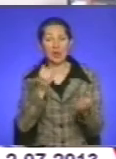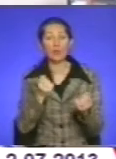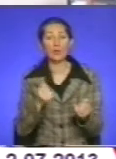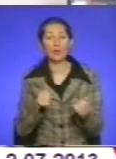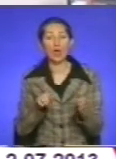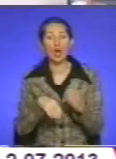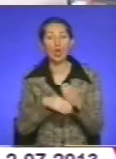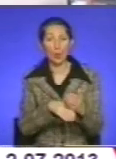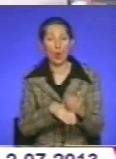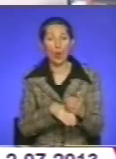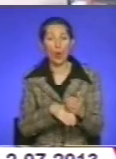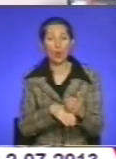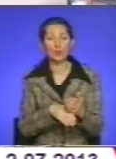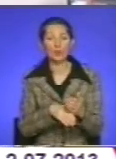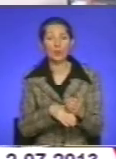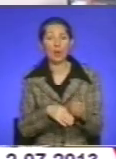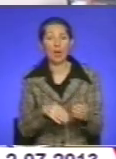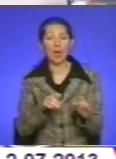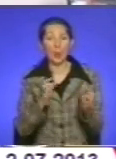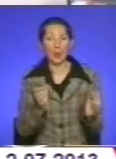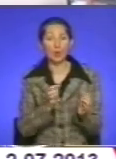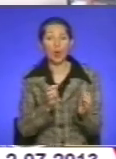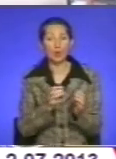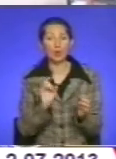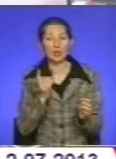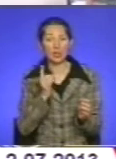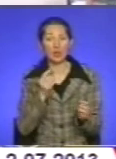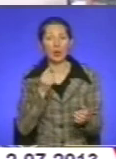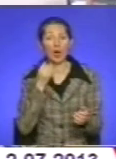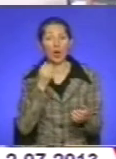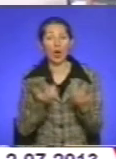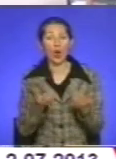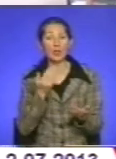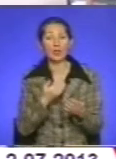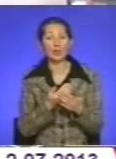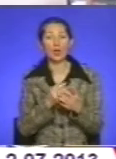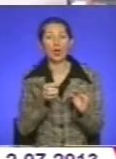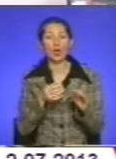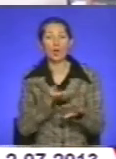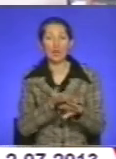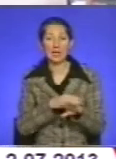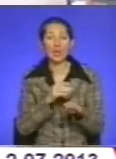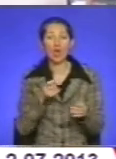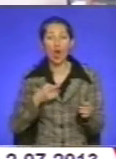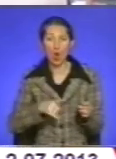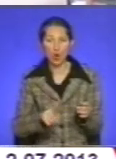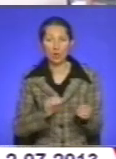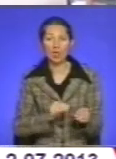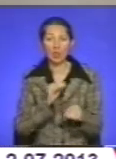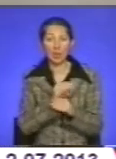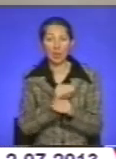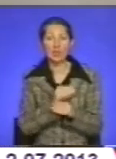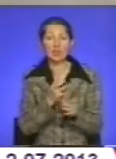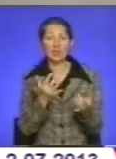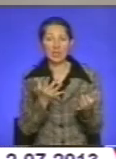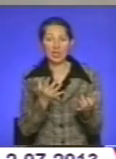ускладнені роди, то іще додається додатково 14 днів. І тому разом тоді становить вже 140 днів.